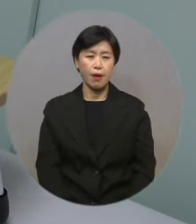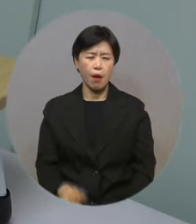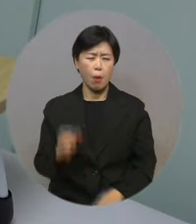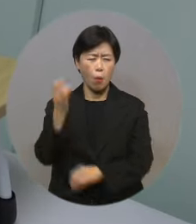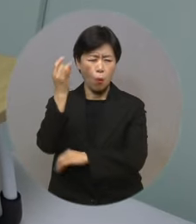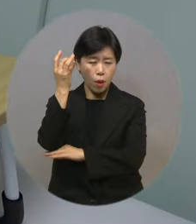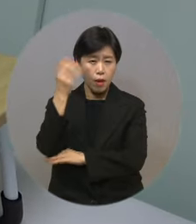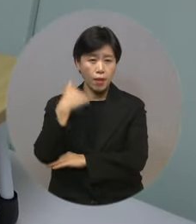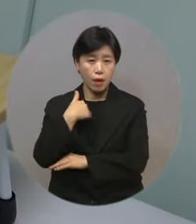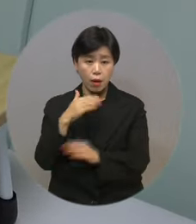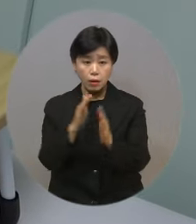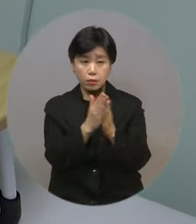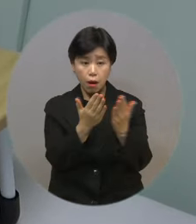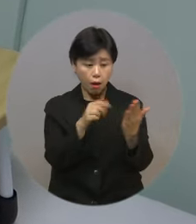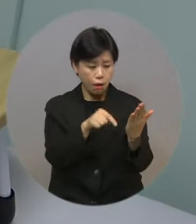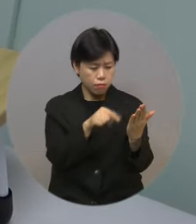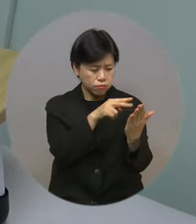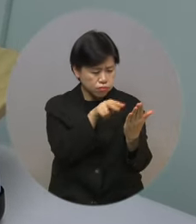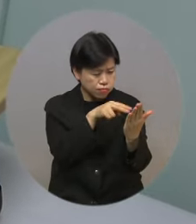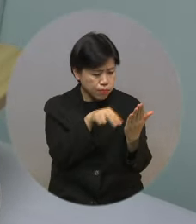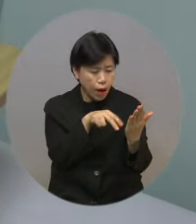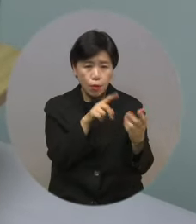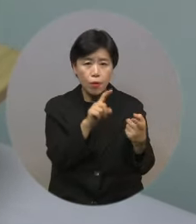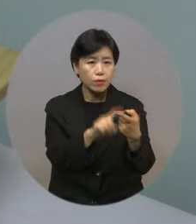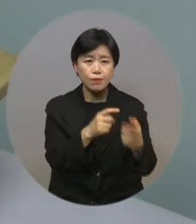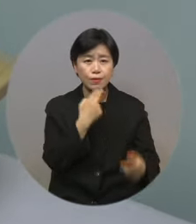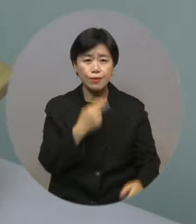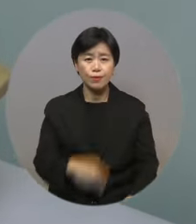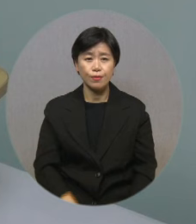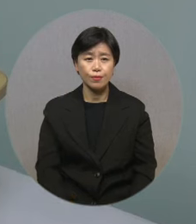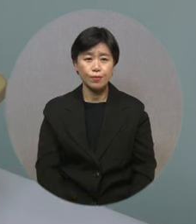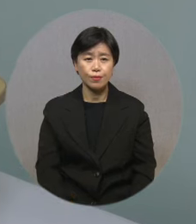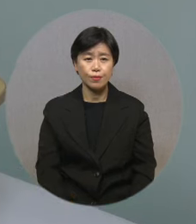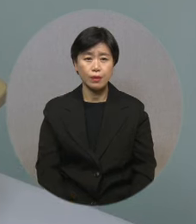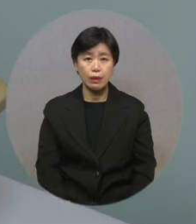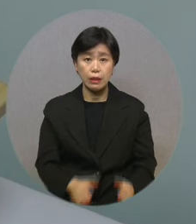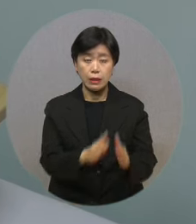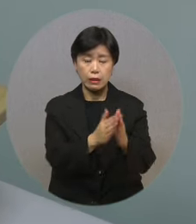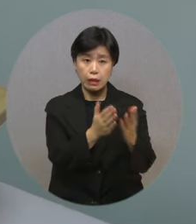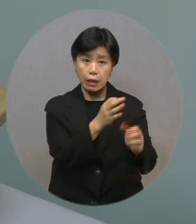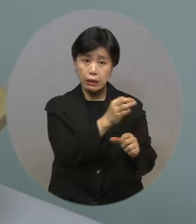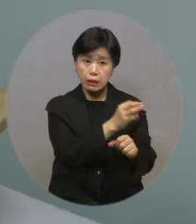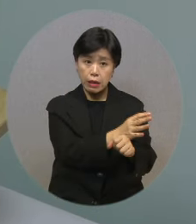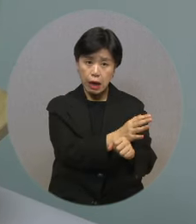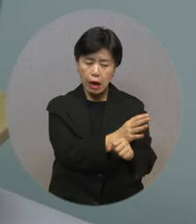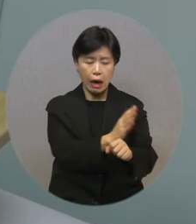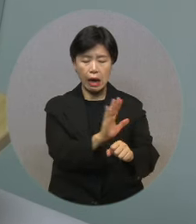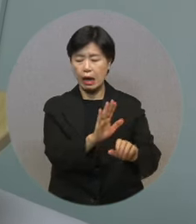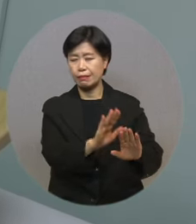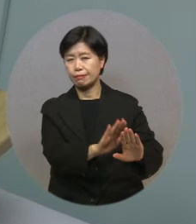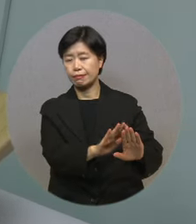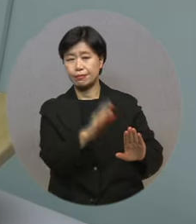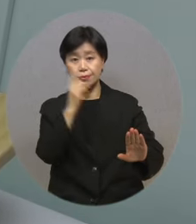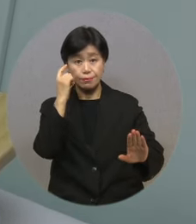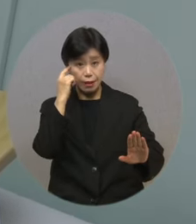책에 1도 관심이 없었고 책을 사는 것조차 하지 않는